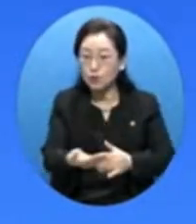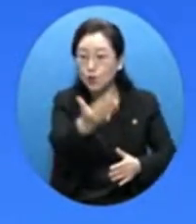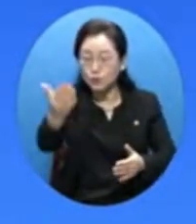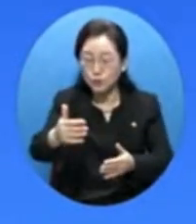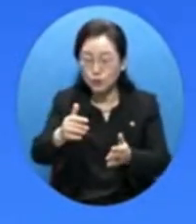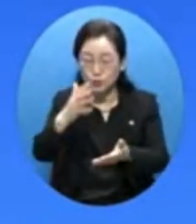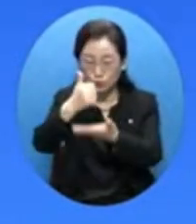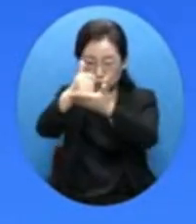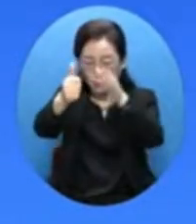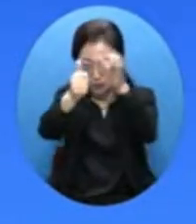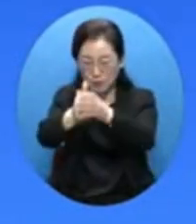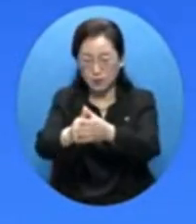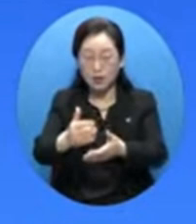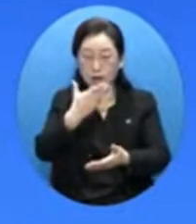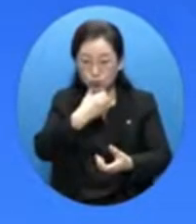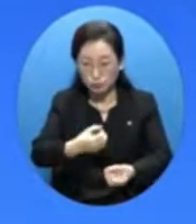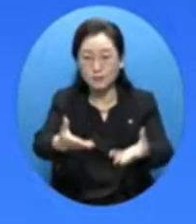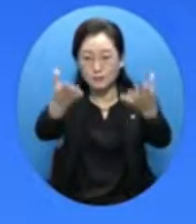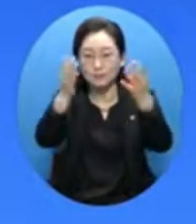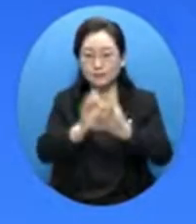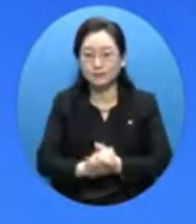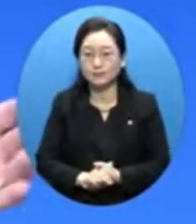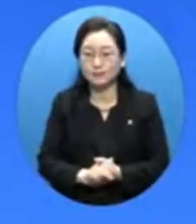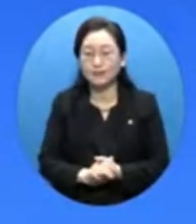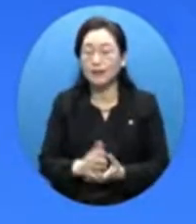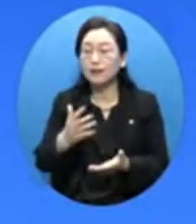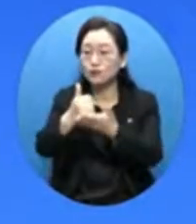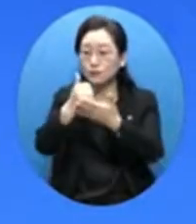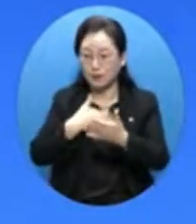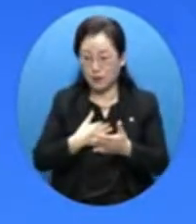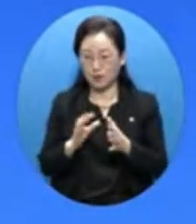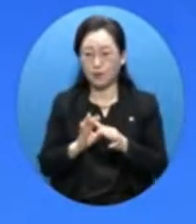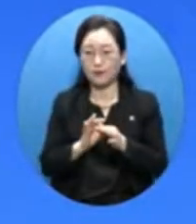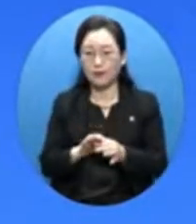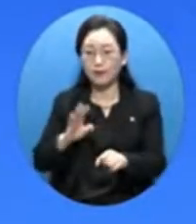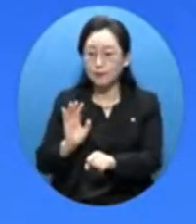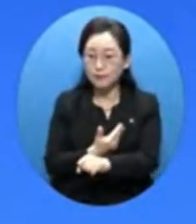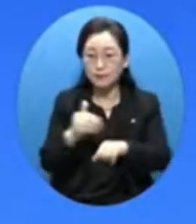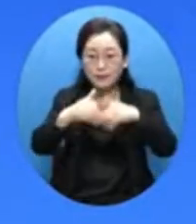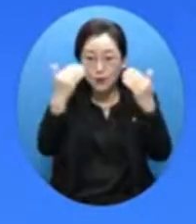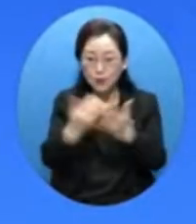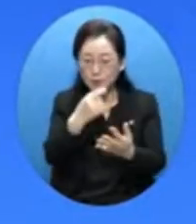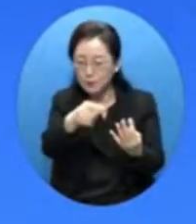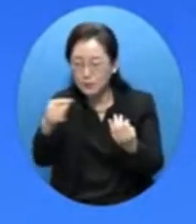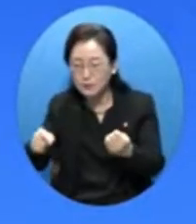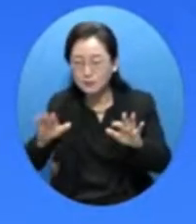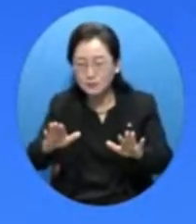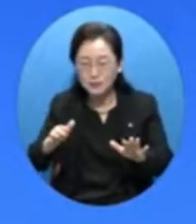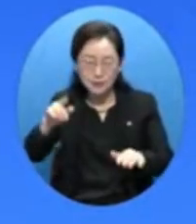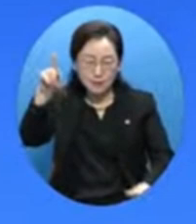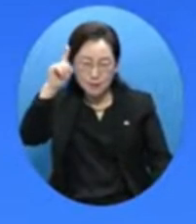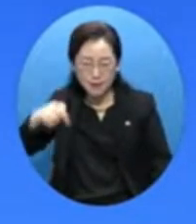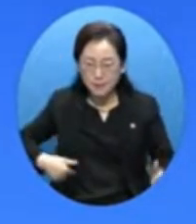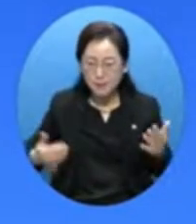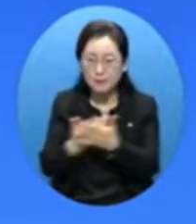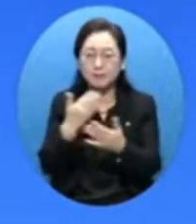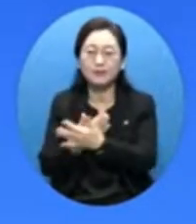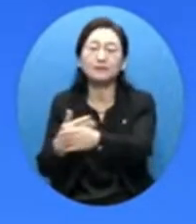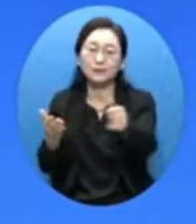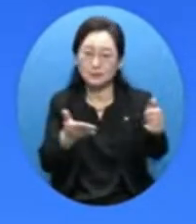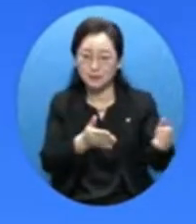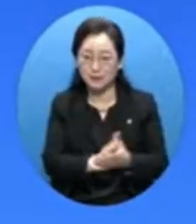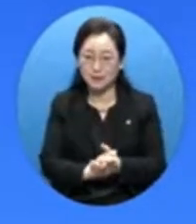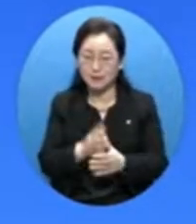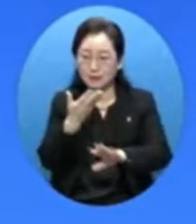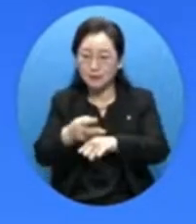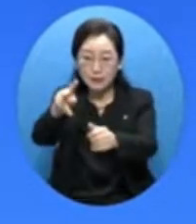여러분 모두가 되기를 주님으로 축원합니다. 주인과 나와의 관계 속에 잘못되던 모든 것을 이 시간 철저히 회개하기를 바랍니다.